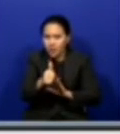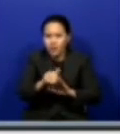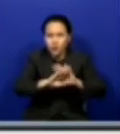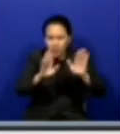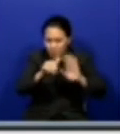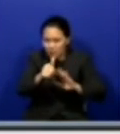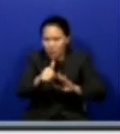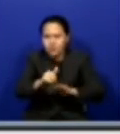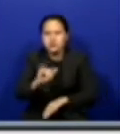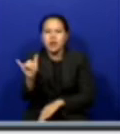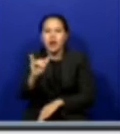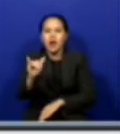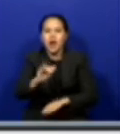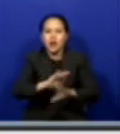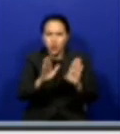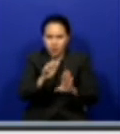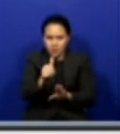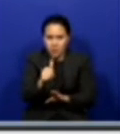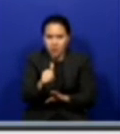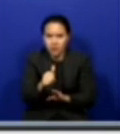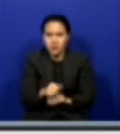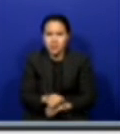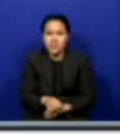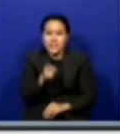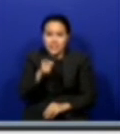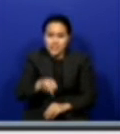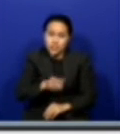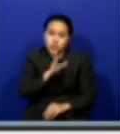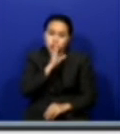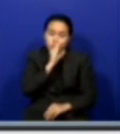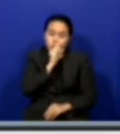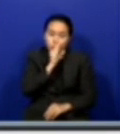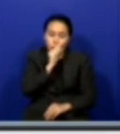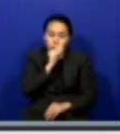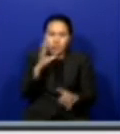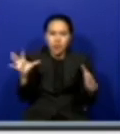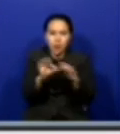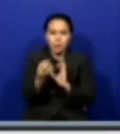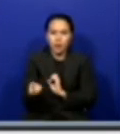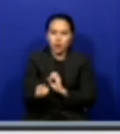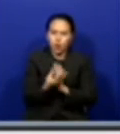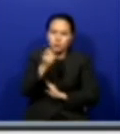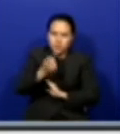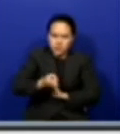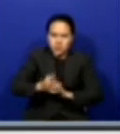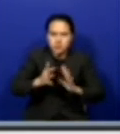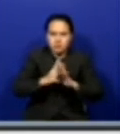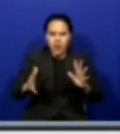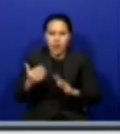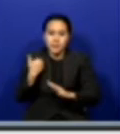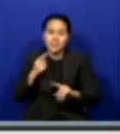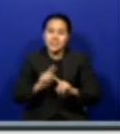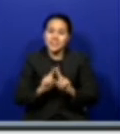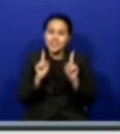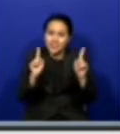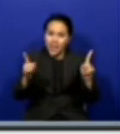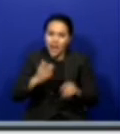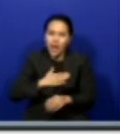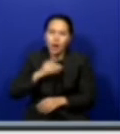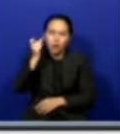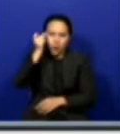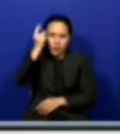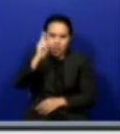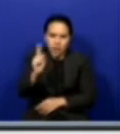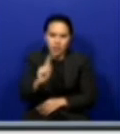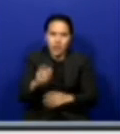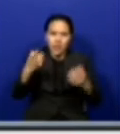กเถอะยกเลิก จริงๆแล้วถ้าเราพูดถึงเรื่องผลกระทบนะคะก็มีหลายอย่างเลยนะคะแต่เราก็เข้าใจนะคะว่ารั